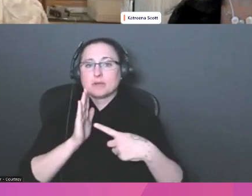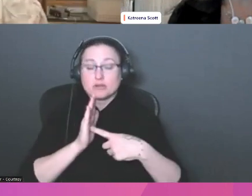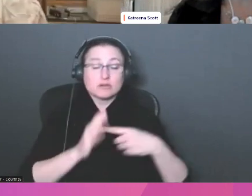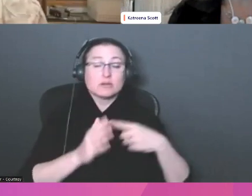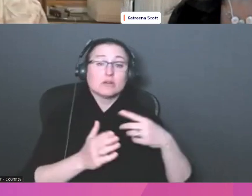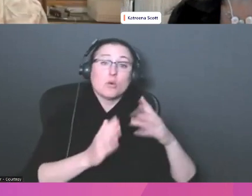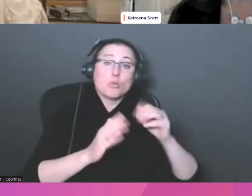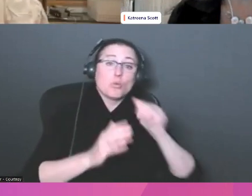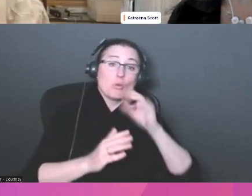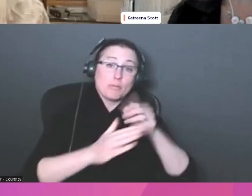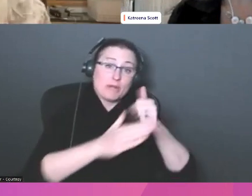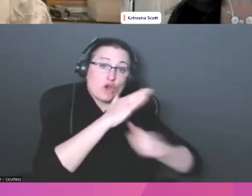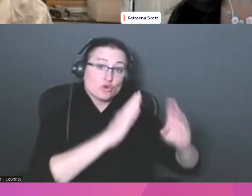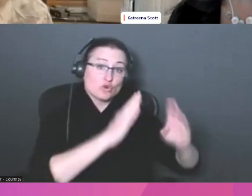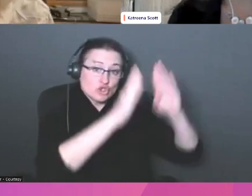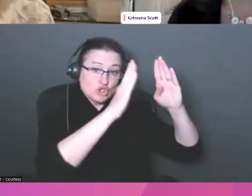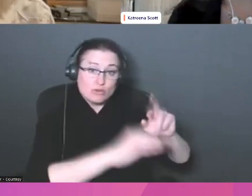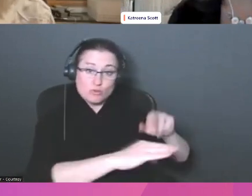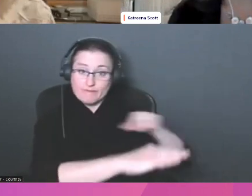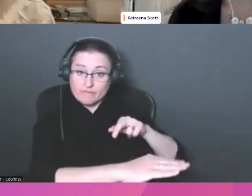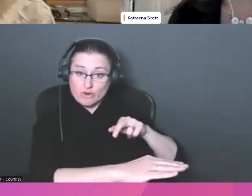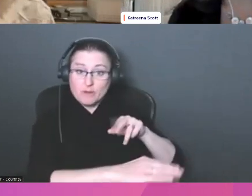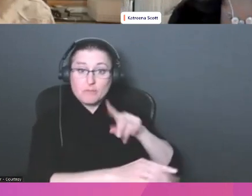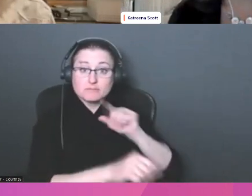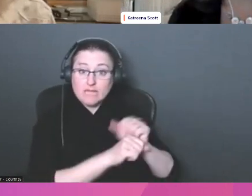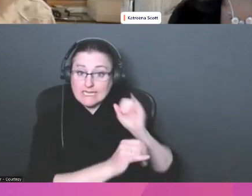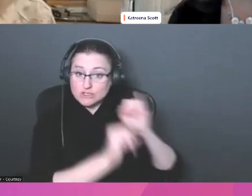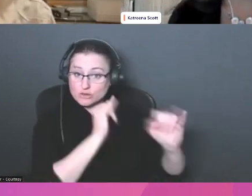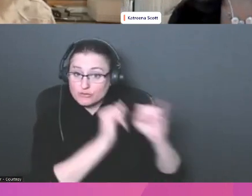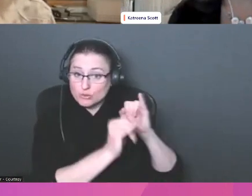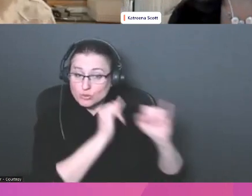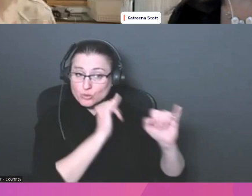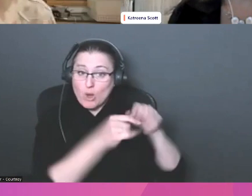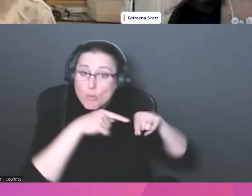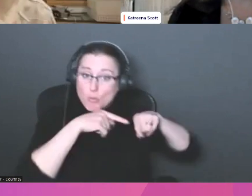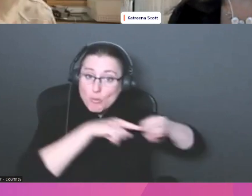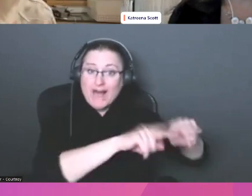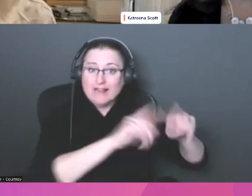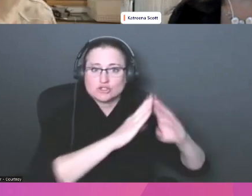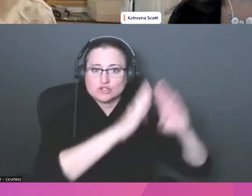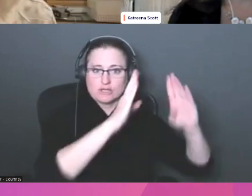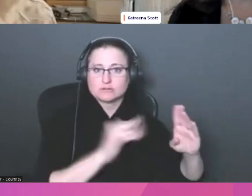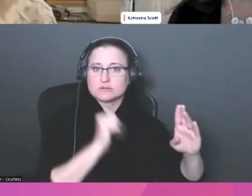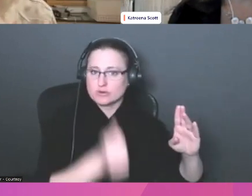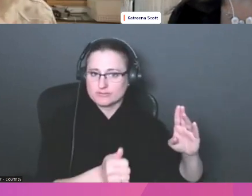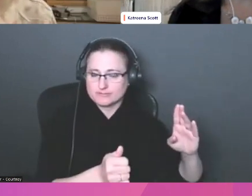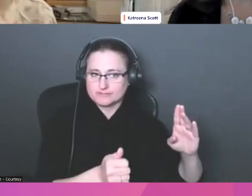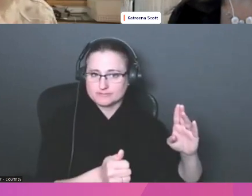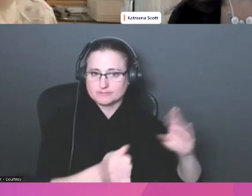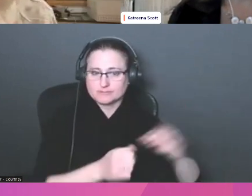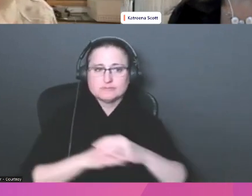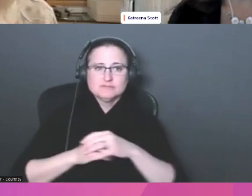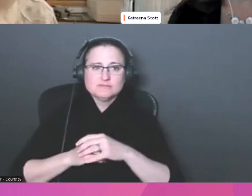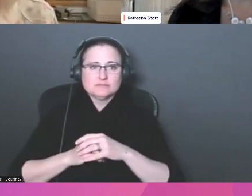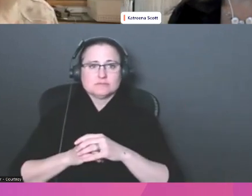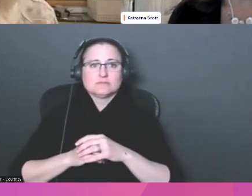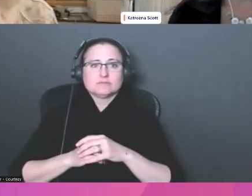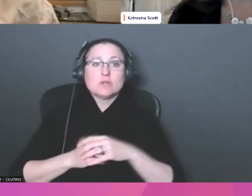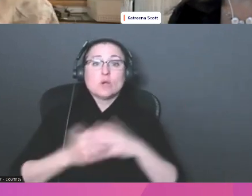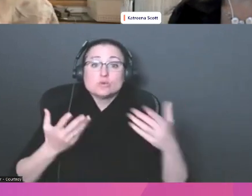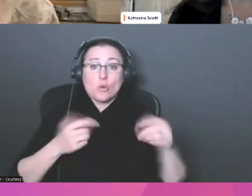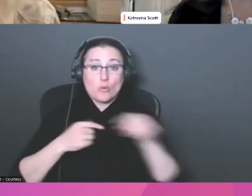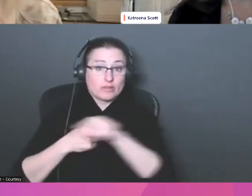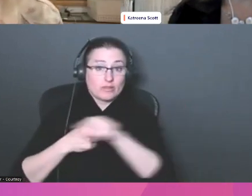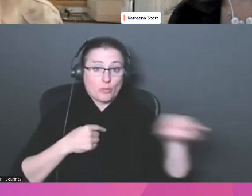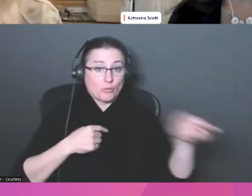sorties de cette situation il y a au moins 6 mois ou 1 an. Donc, nous n'avions pas parlé à des femmes qui sont en